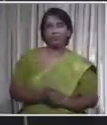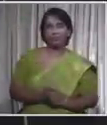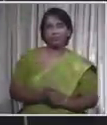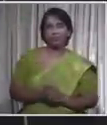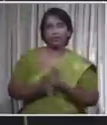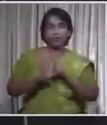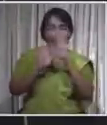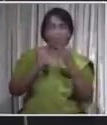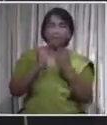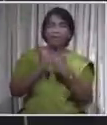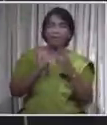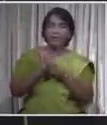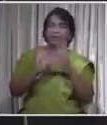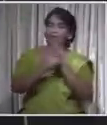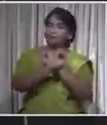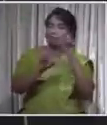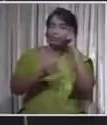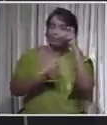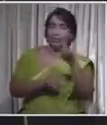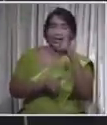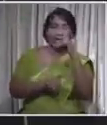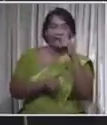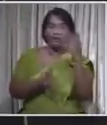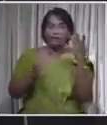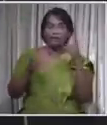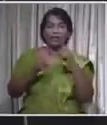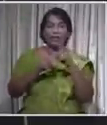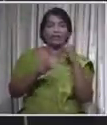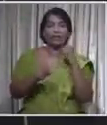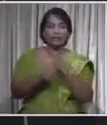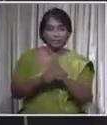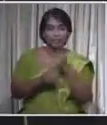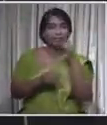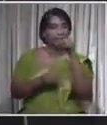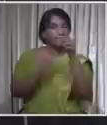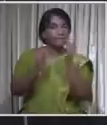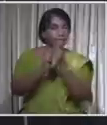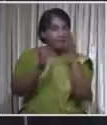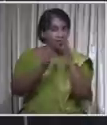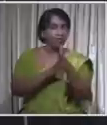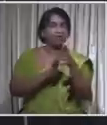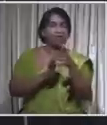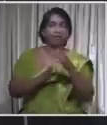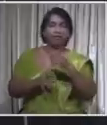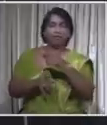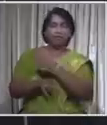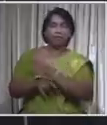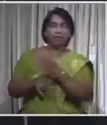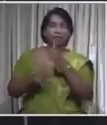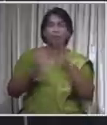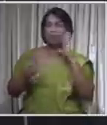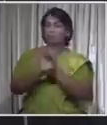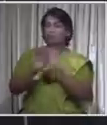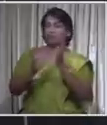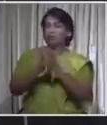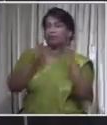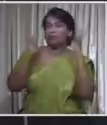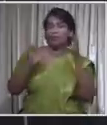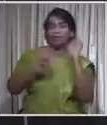ඔක්කොම පෙන්නවා ටීවී එකේ එක රැලියක් නෙවෙයි දිනේෂ් ගුණවර්ධන මහත්තයා මේ ඕගලන් කරපු වැඩෙන් මේගොල්ලන්ට පබ්ලිසිටි එක දුන්නා ඕනටත්